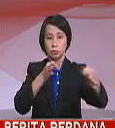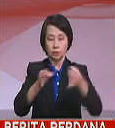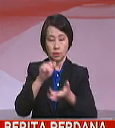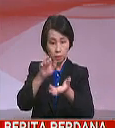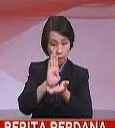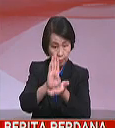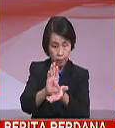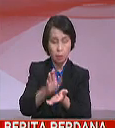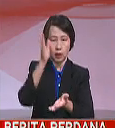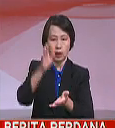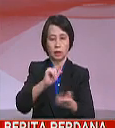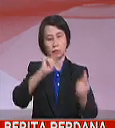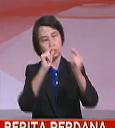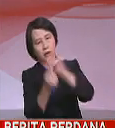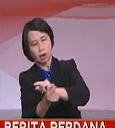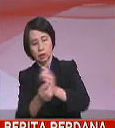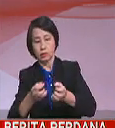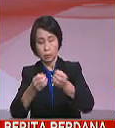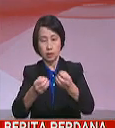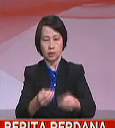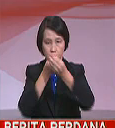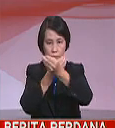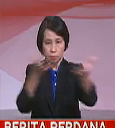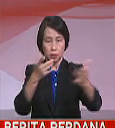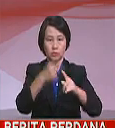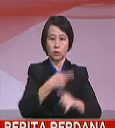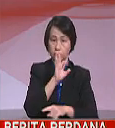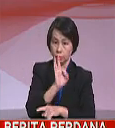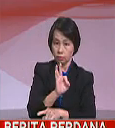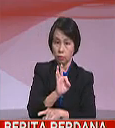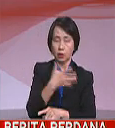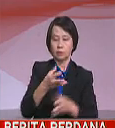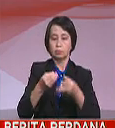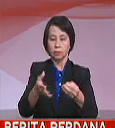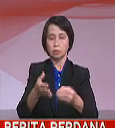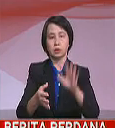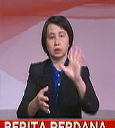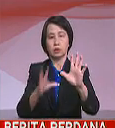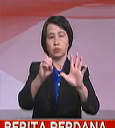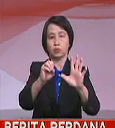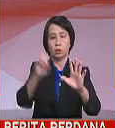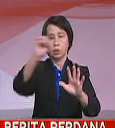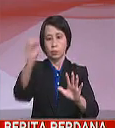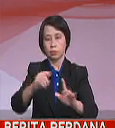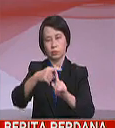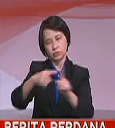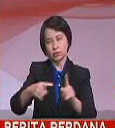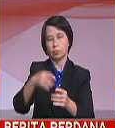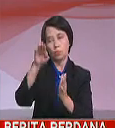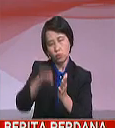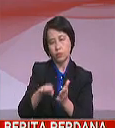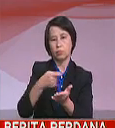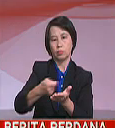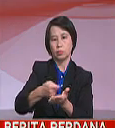pakej bantuan itu akan menggantikan tawaran yang diumumkan pada September yang memberikan 50% rebat sewa